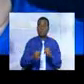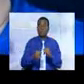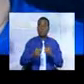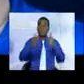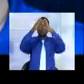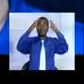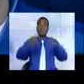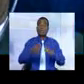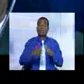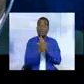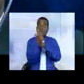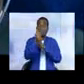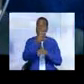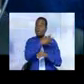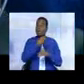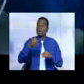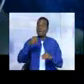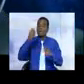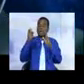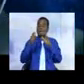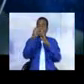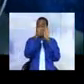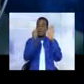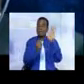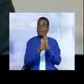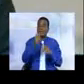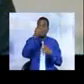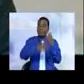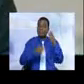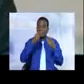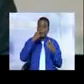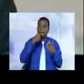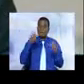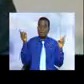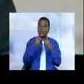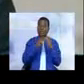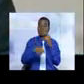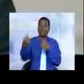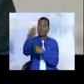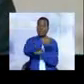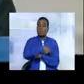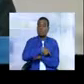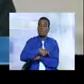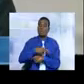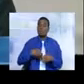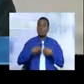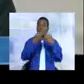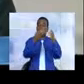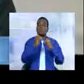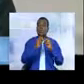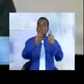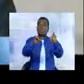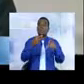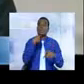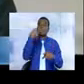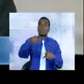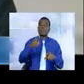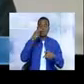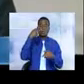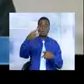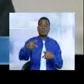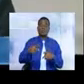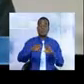de la CEDEAO, et les tests du prix CEDEAO de la qualité. La rencontre de ce jour m'offre l'occasion de rappeler que la vision